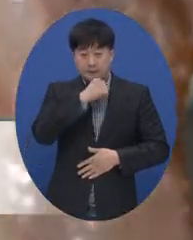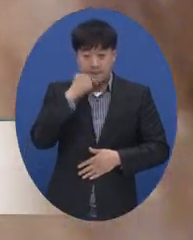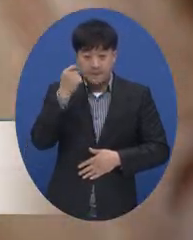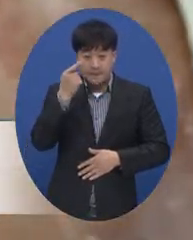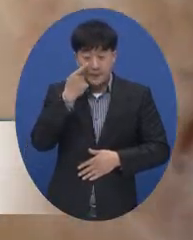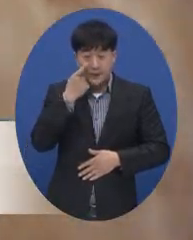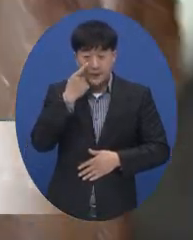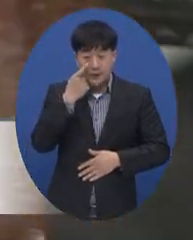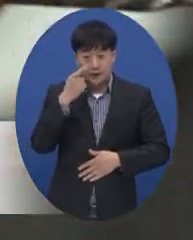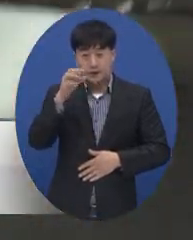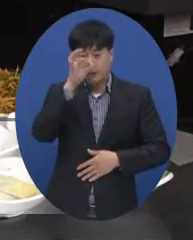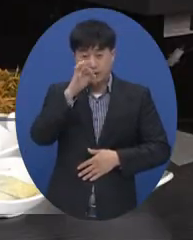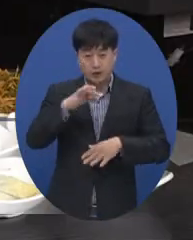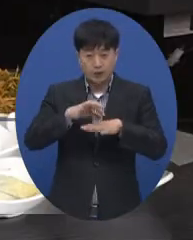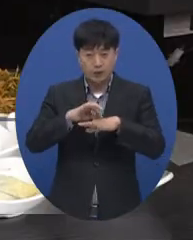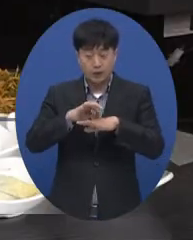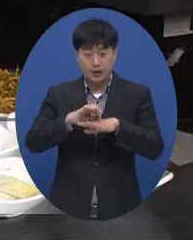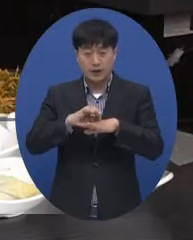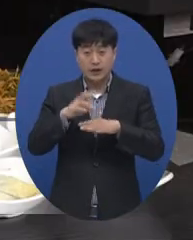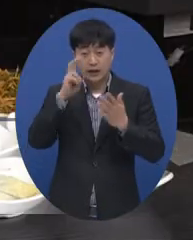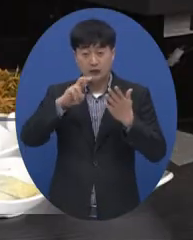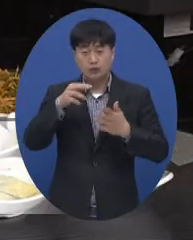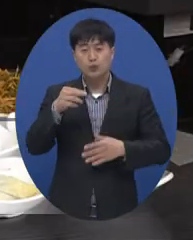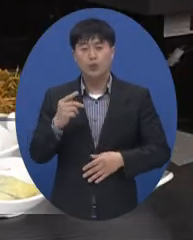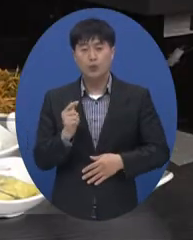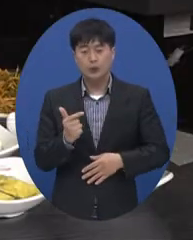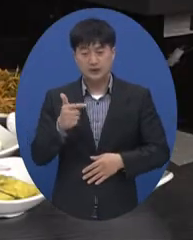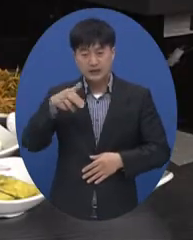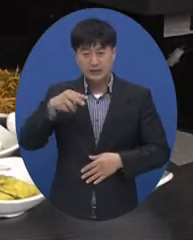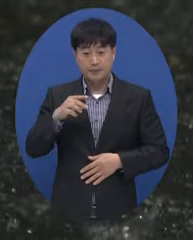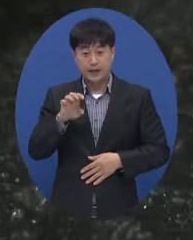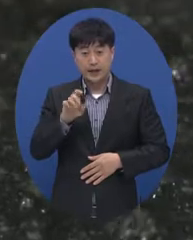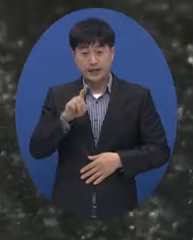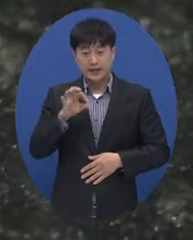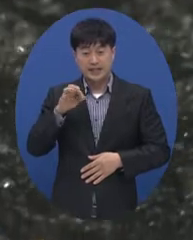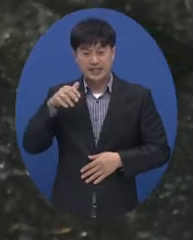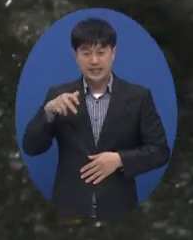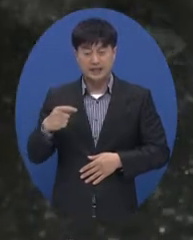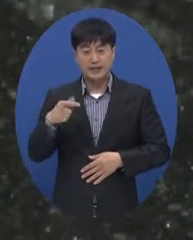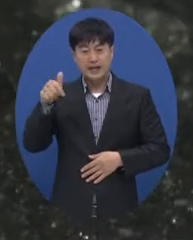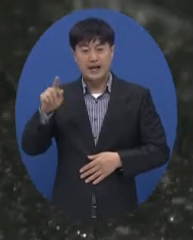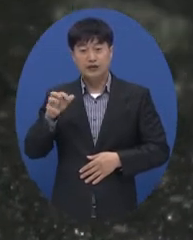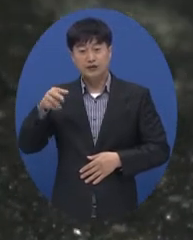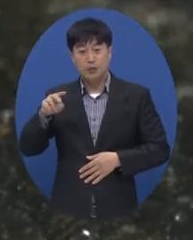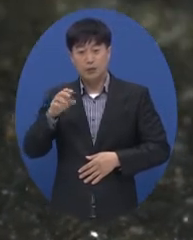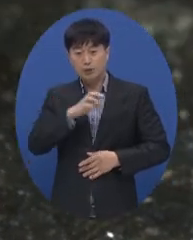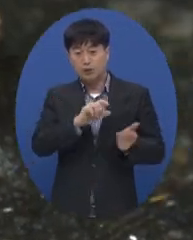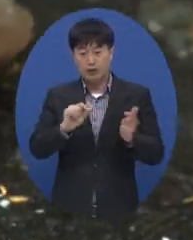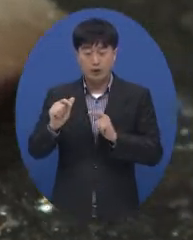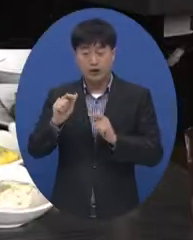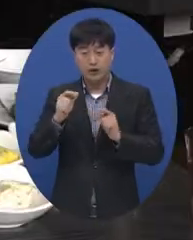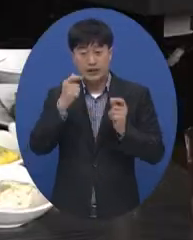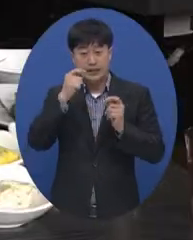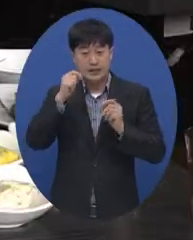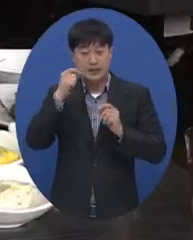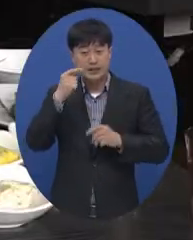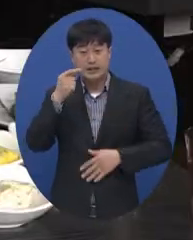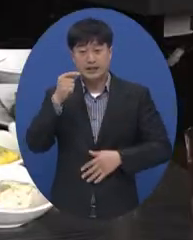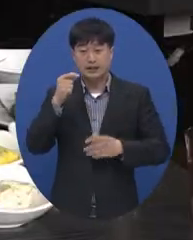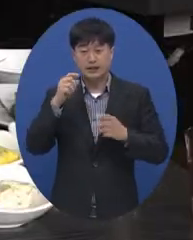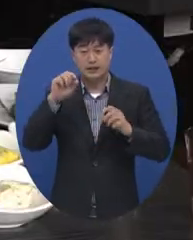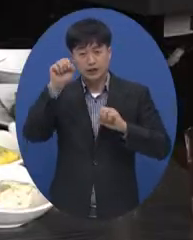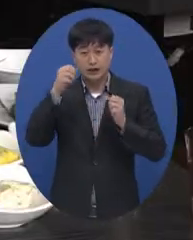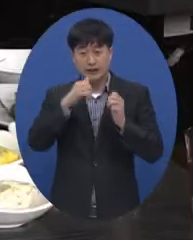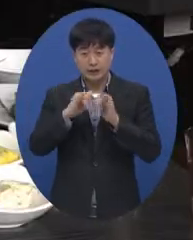먹음직스럽게 익어가는 돼지고기. 가수 돈스파이크와 김종석, 개그맨 강성범 등 인기 연예인들이 삼겹살을 맛보는